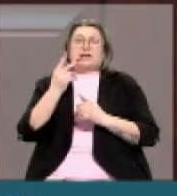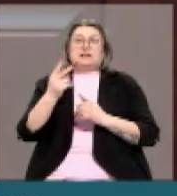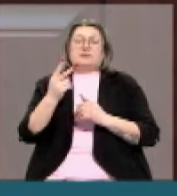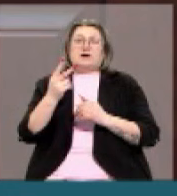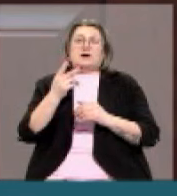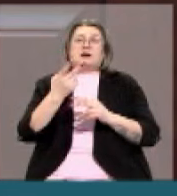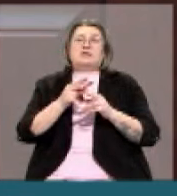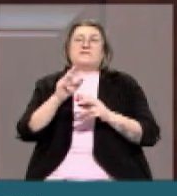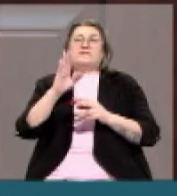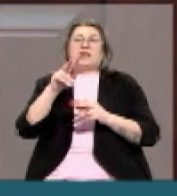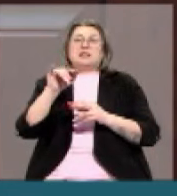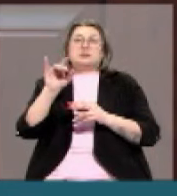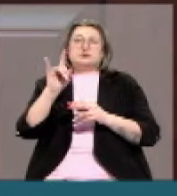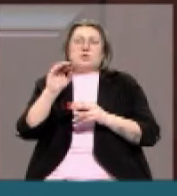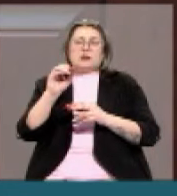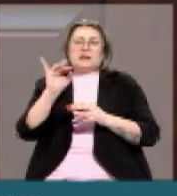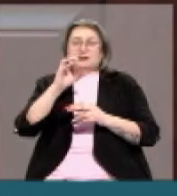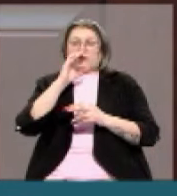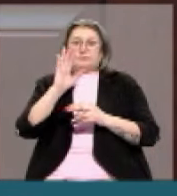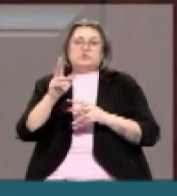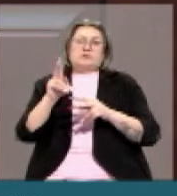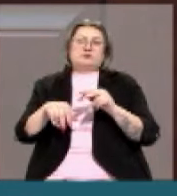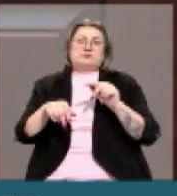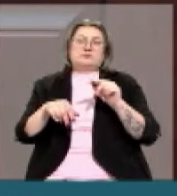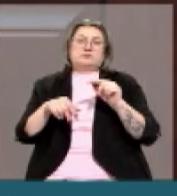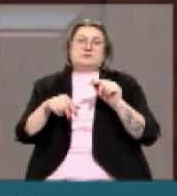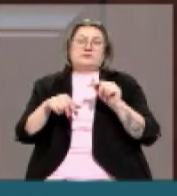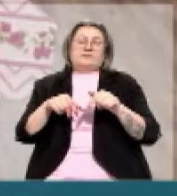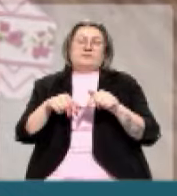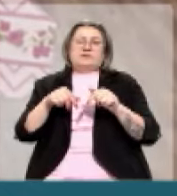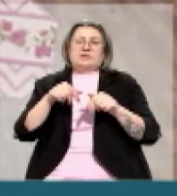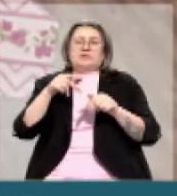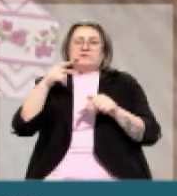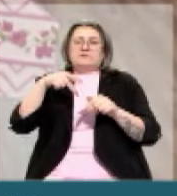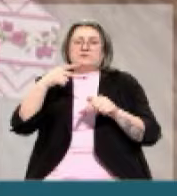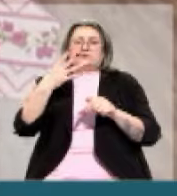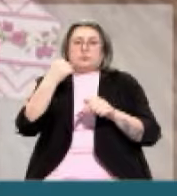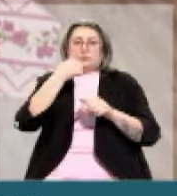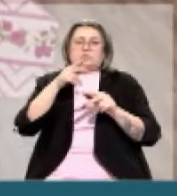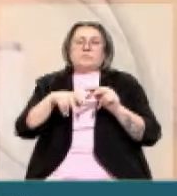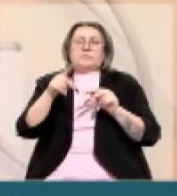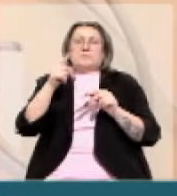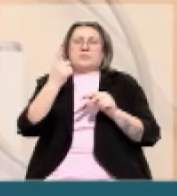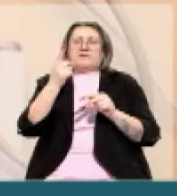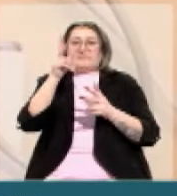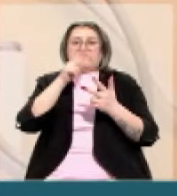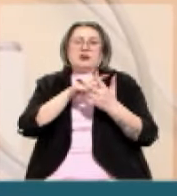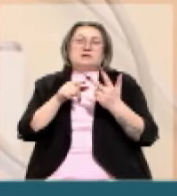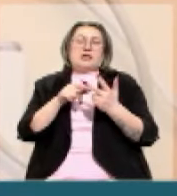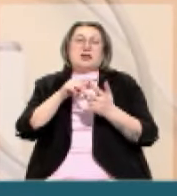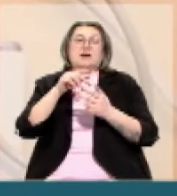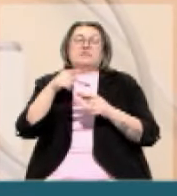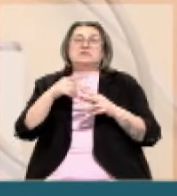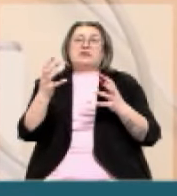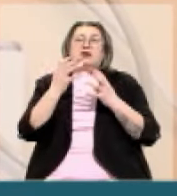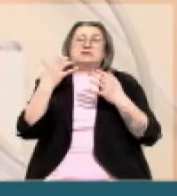Октябр ауылдарындағы қос нысан осы жылдың алғашқы 90-ында аяқталмақ. Биыл облыстың денсаулық сақтау саласына 106 миллиард теңге